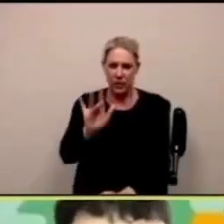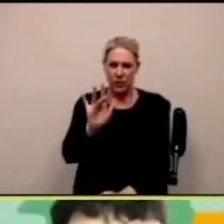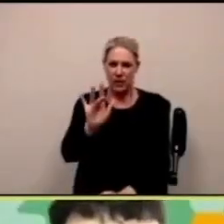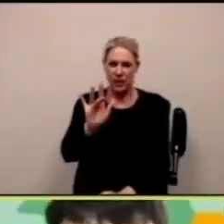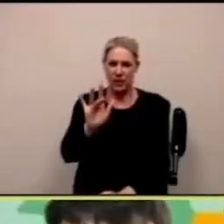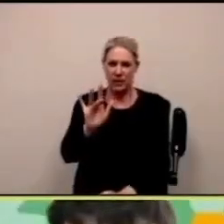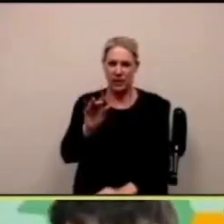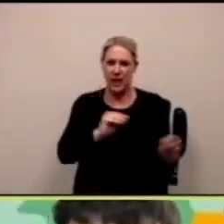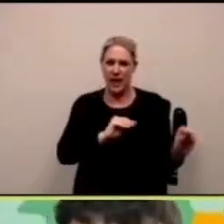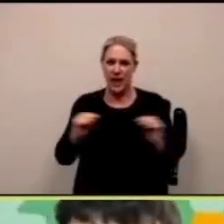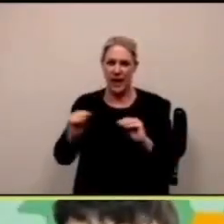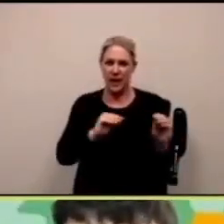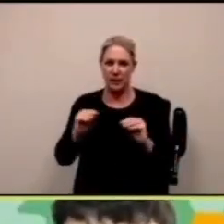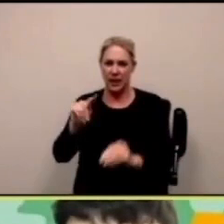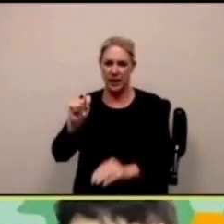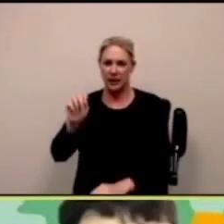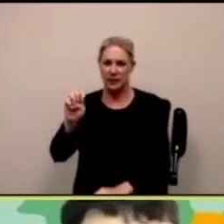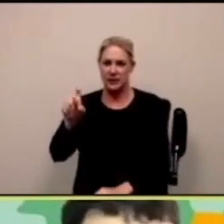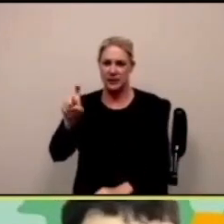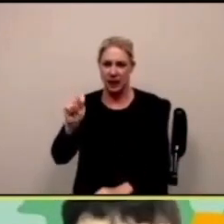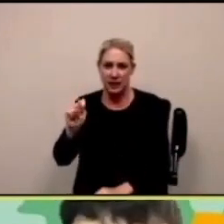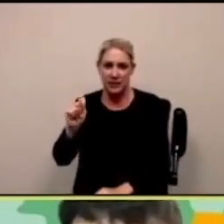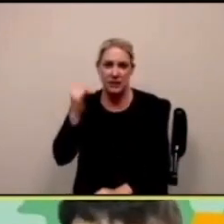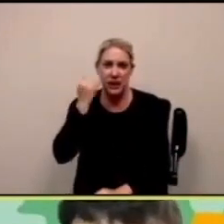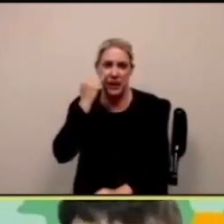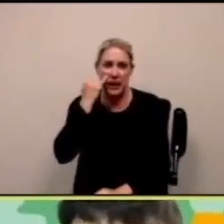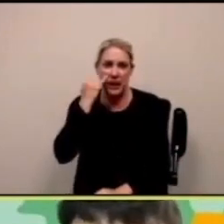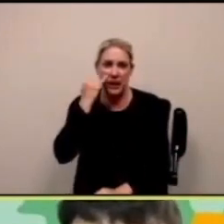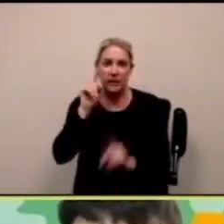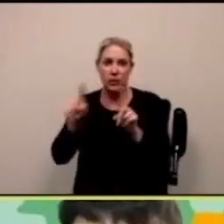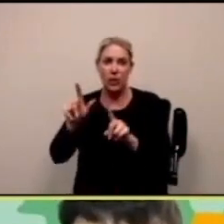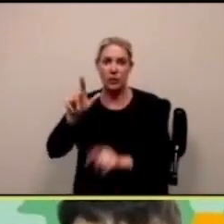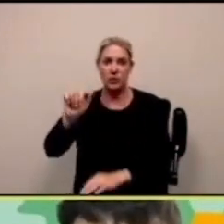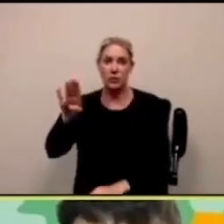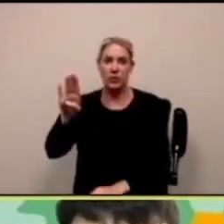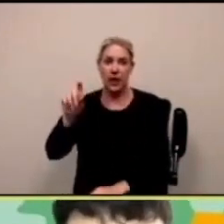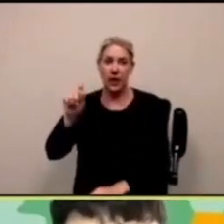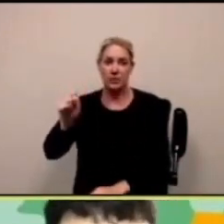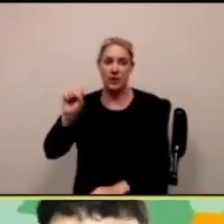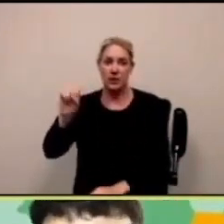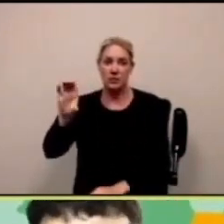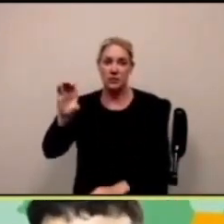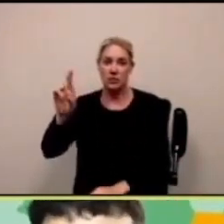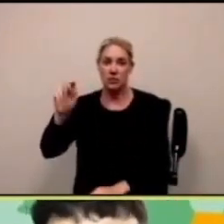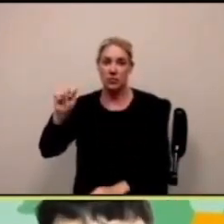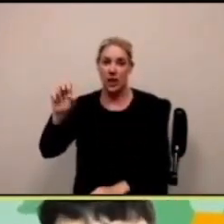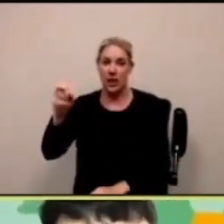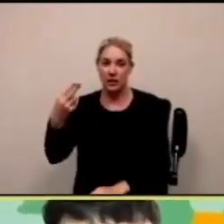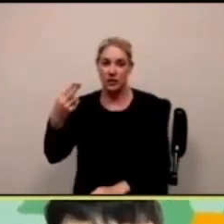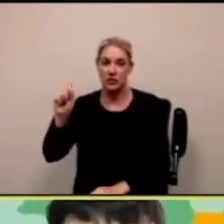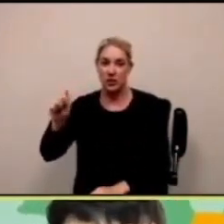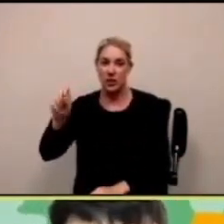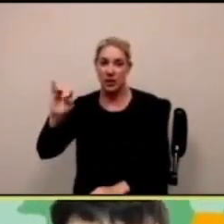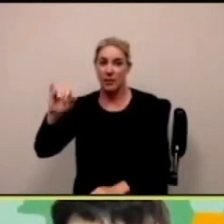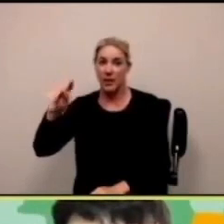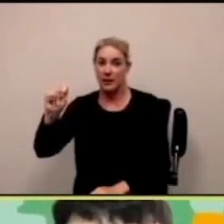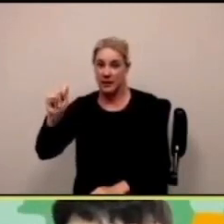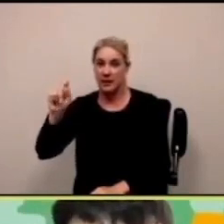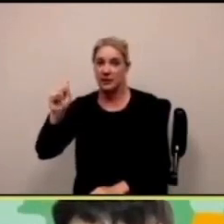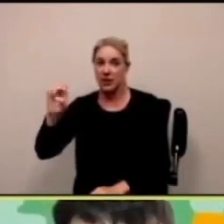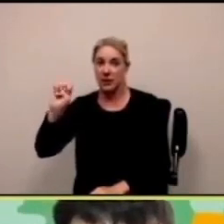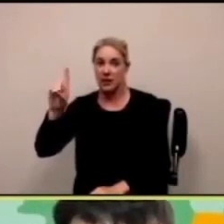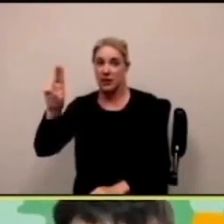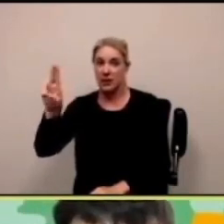もしよろしければ小岩と4分間時間をいただいてそういうシンプルなこういうトッププロジェクトを少し紹介したいと思い